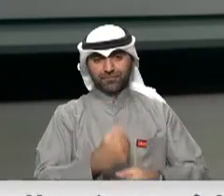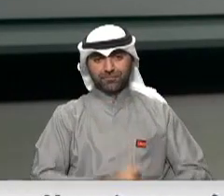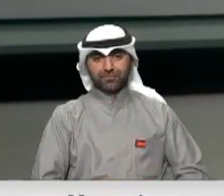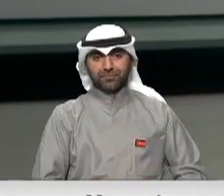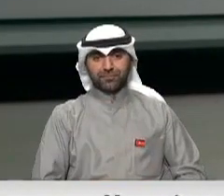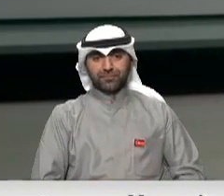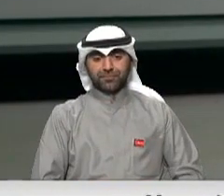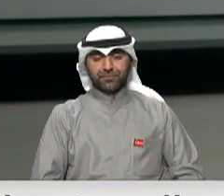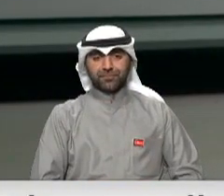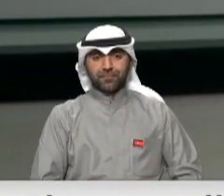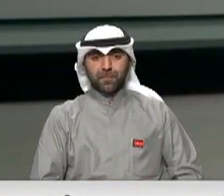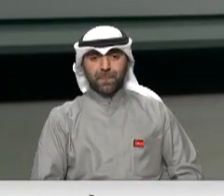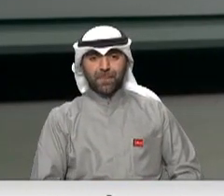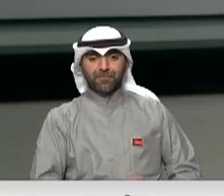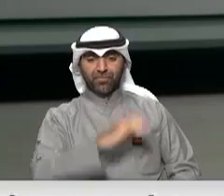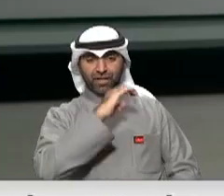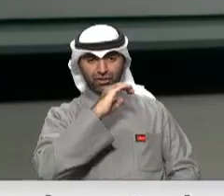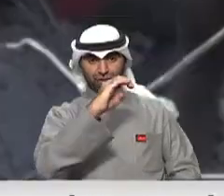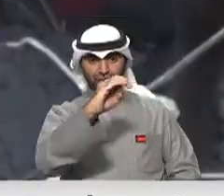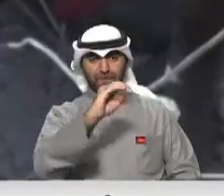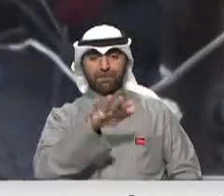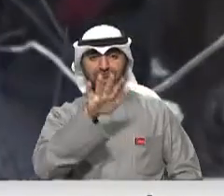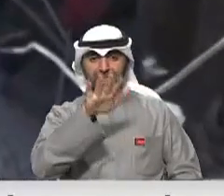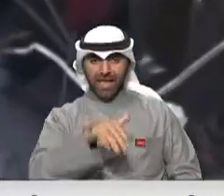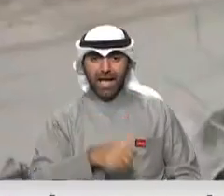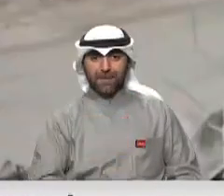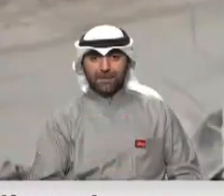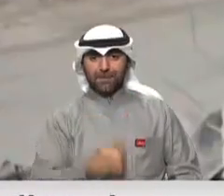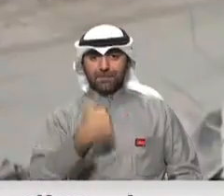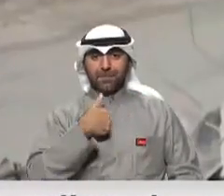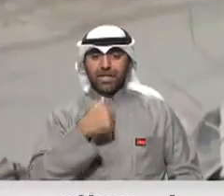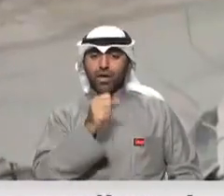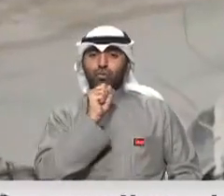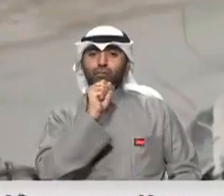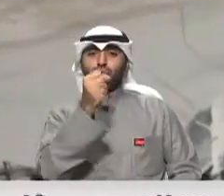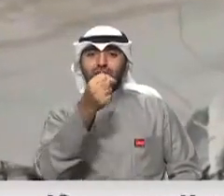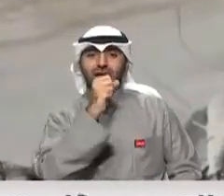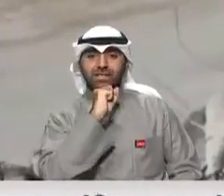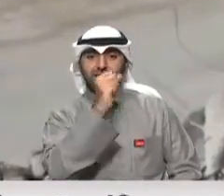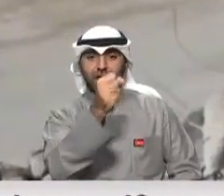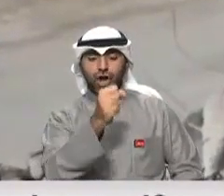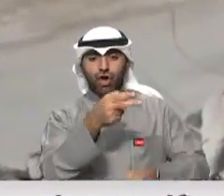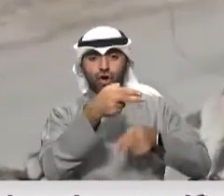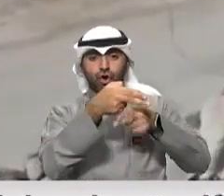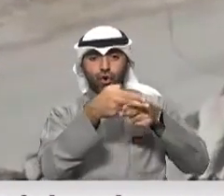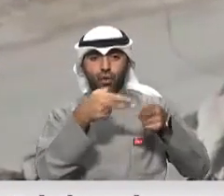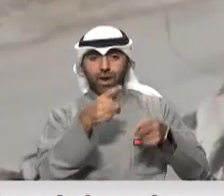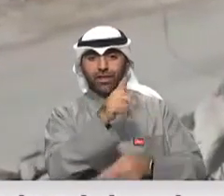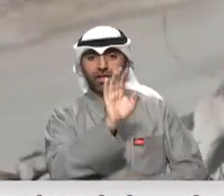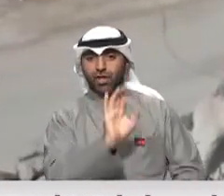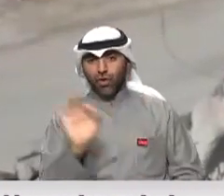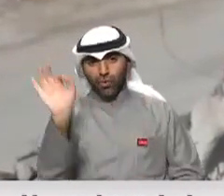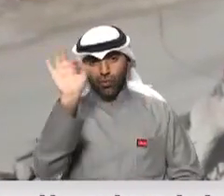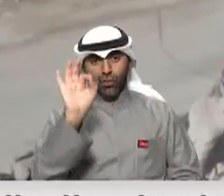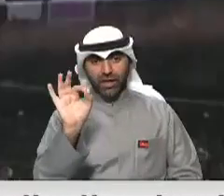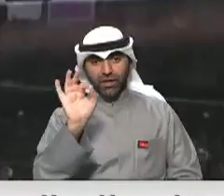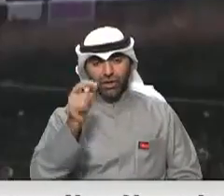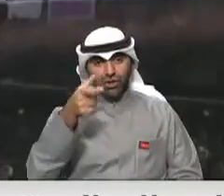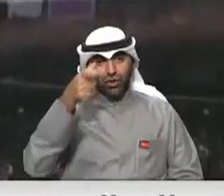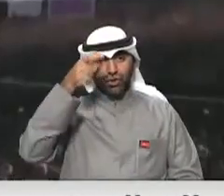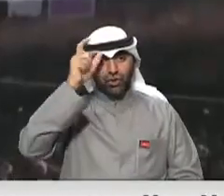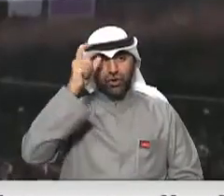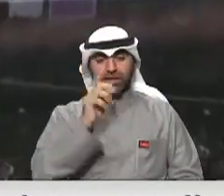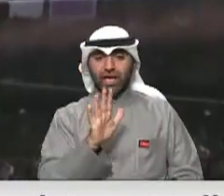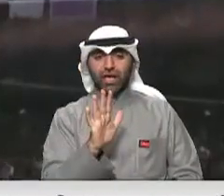نعم مناير، أنا معكم، أنا موفد تلفزيون دولة الكويت المتواجد في مدينة كهرمان